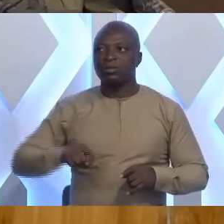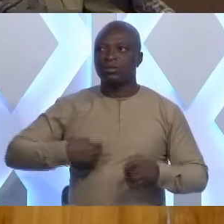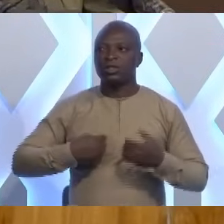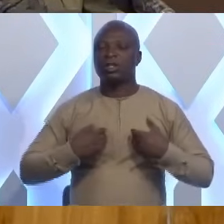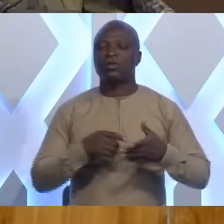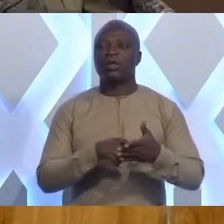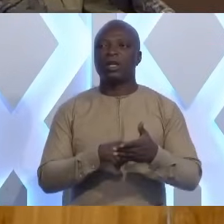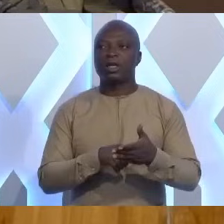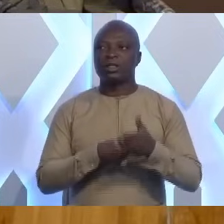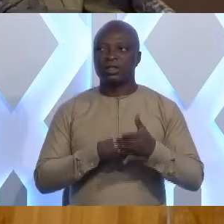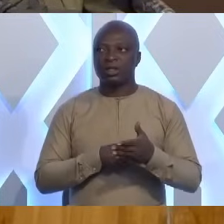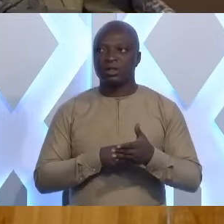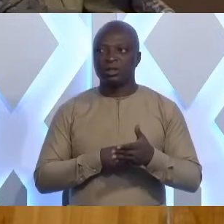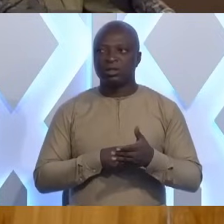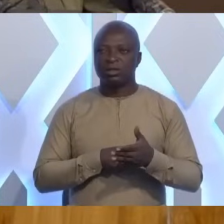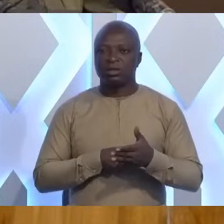exigé